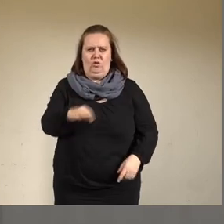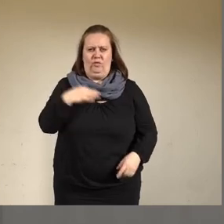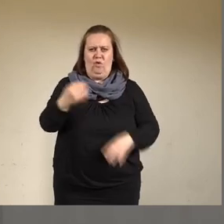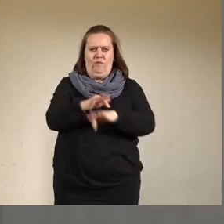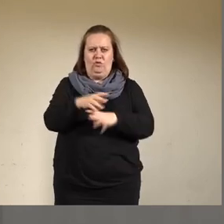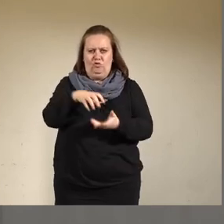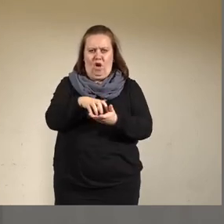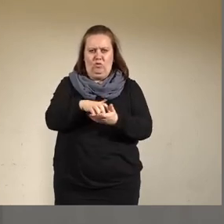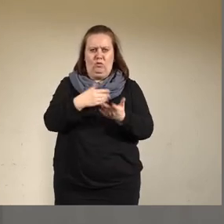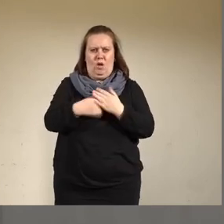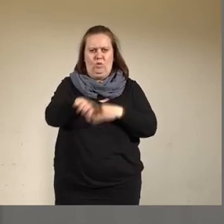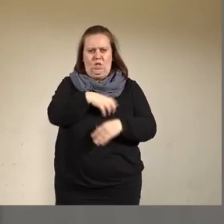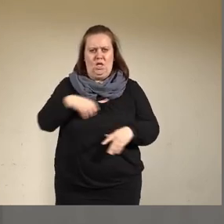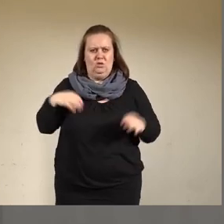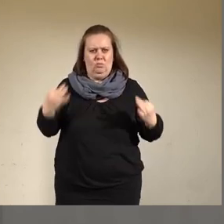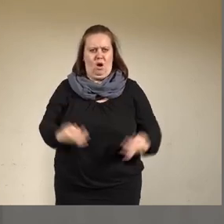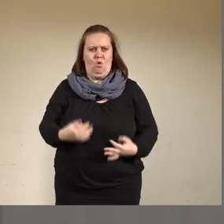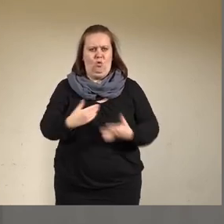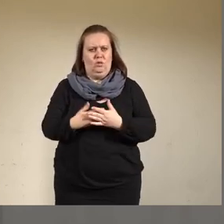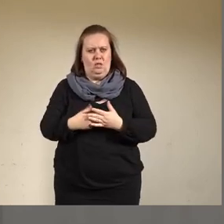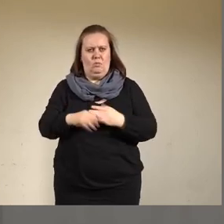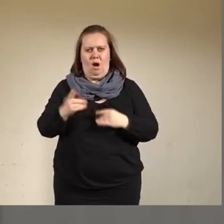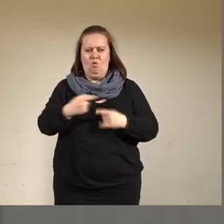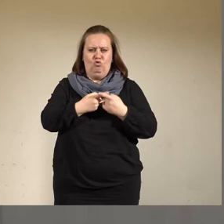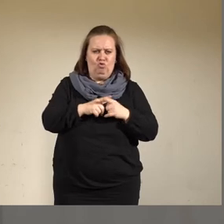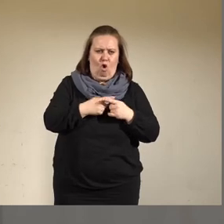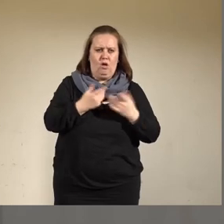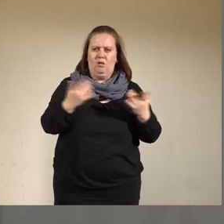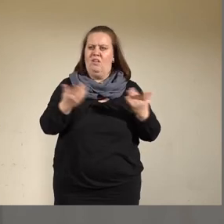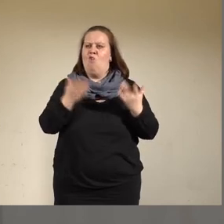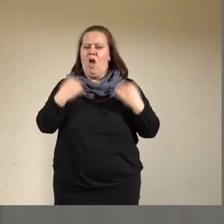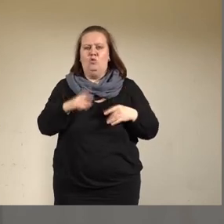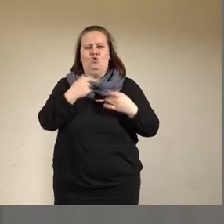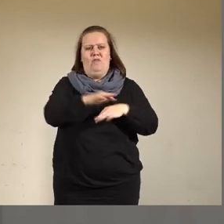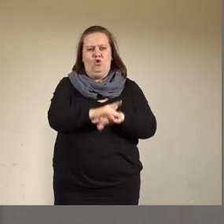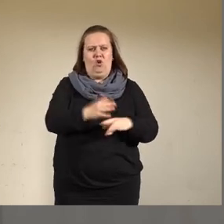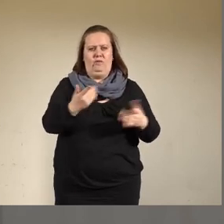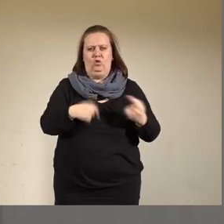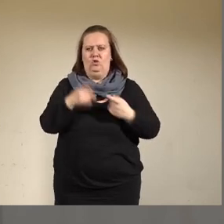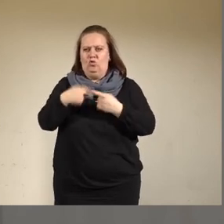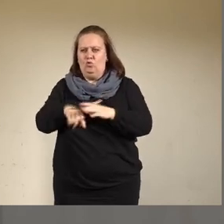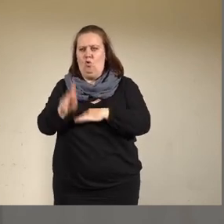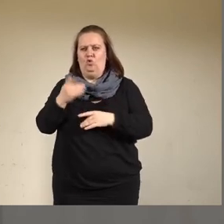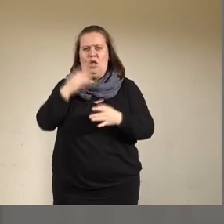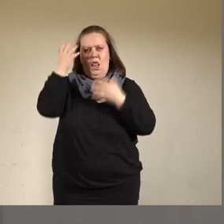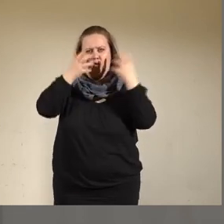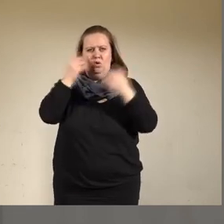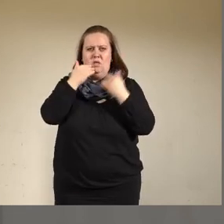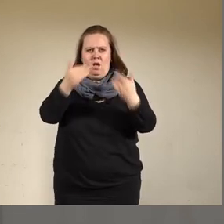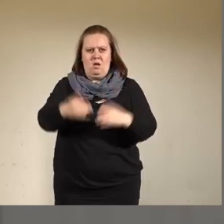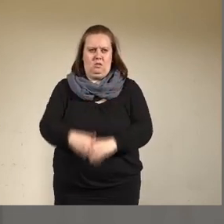einen Wirtschaftsstandort, wie wir in Dresden brauchen. Denn Steuern werden durch die Wirtschaft erzielt und nicht durch Illusionen.